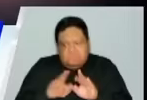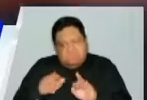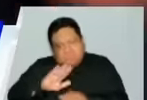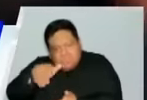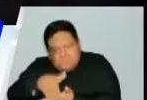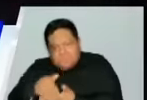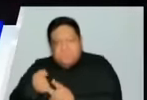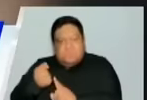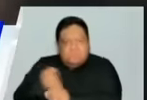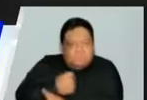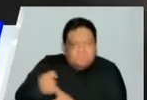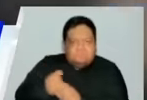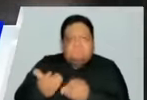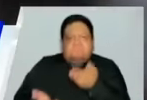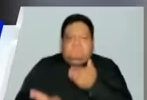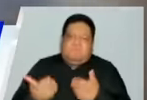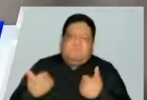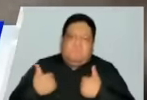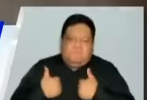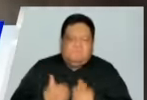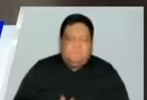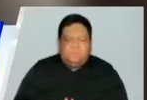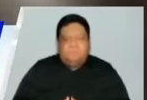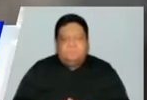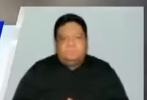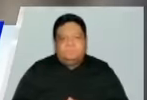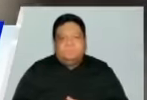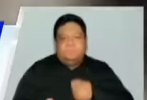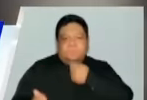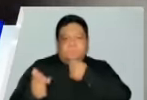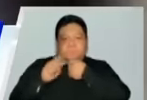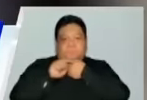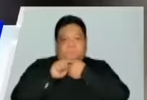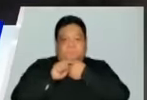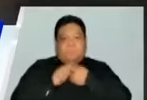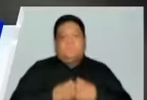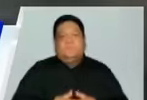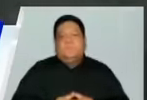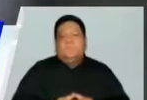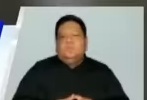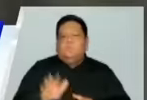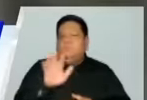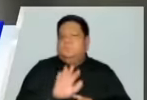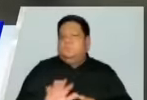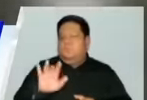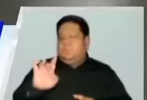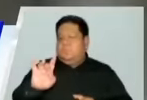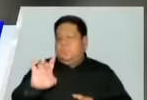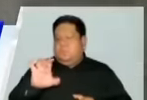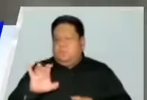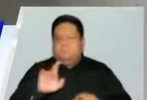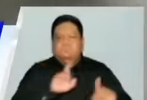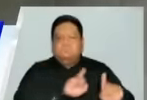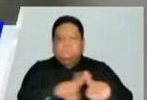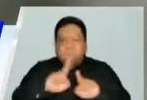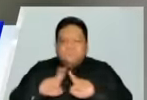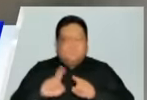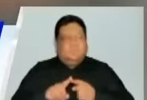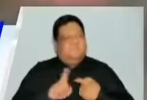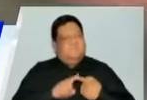Ngayong hapon, nasa mahigit 800 Filipino, Chinese, Malaysian, Vietnamese at iba pang foreigner ang